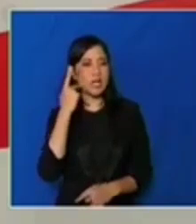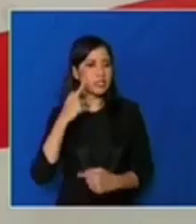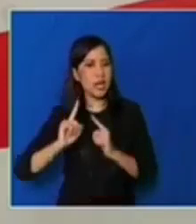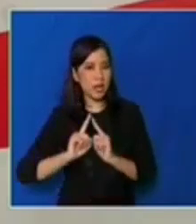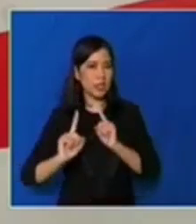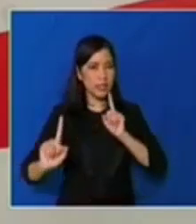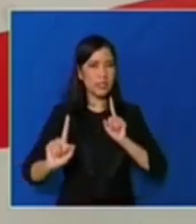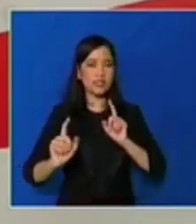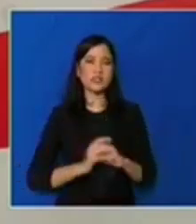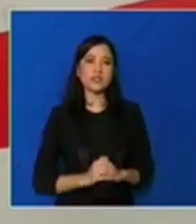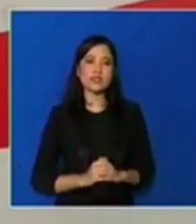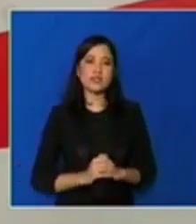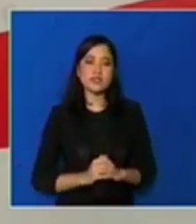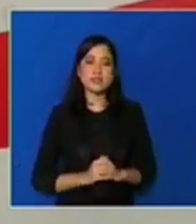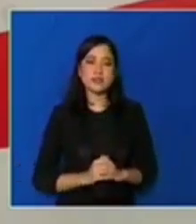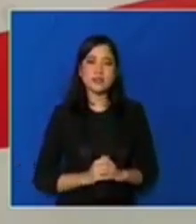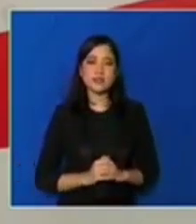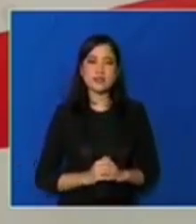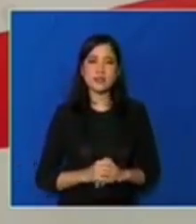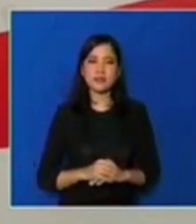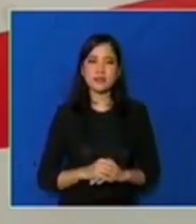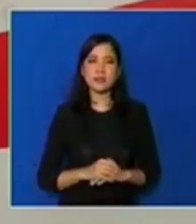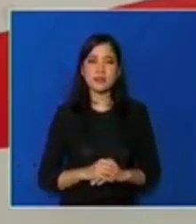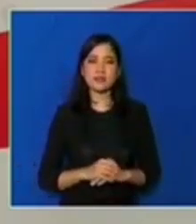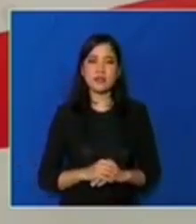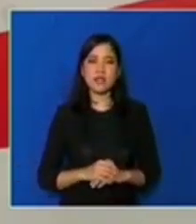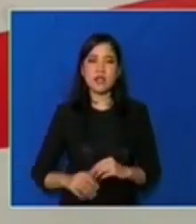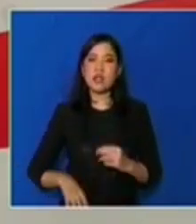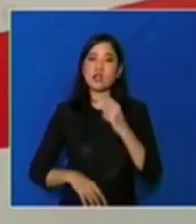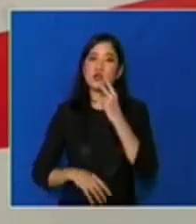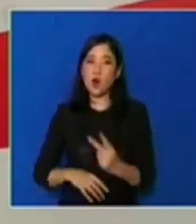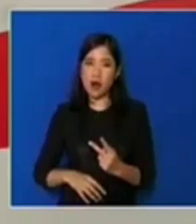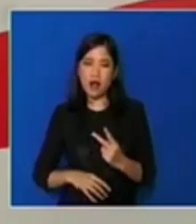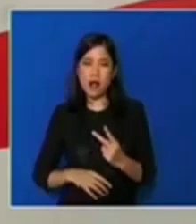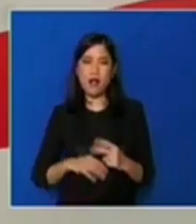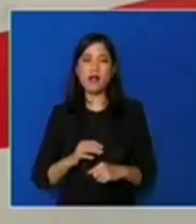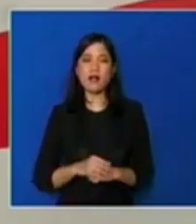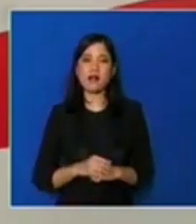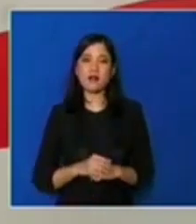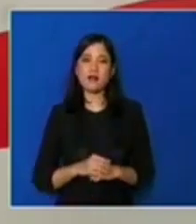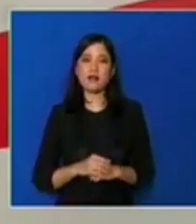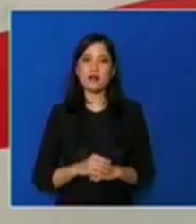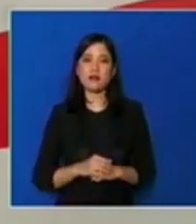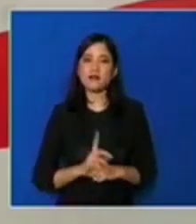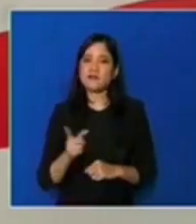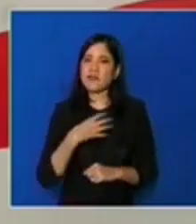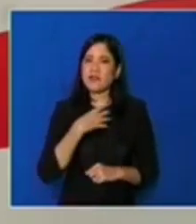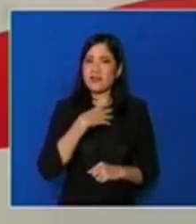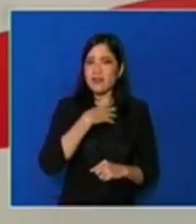meskipun itu di dalam rumah ini yang pertama Kemudian yang kedua Yakinlah bahwa